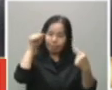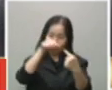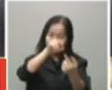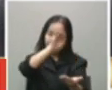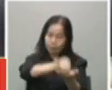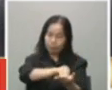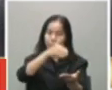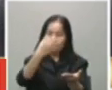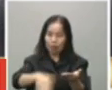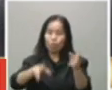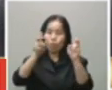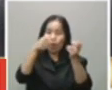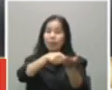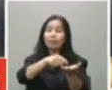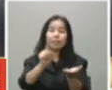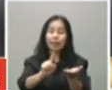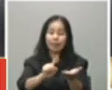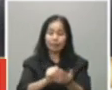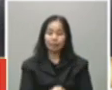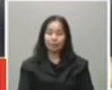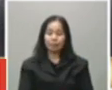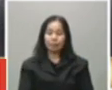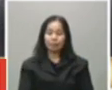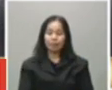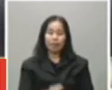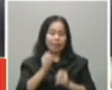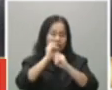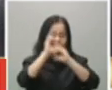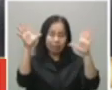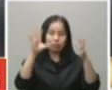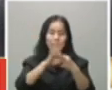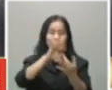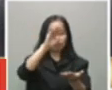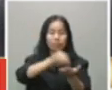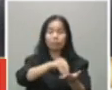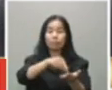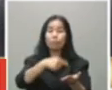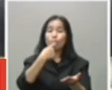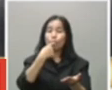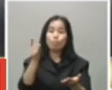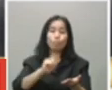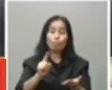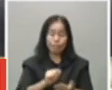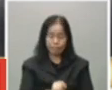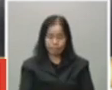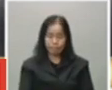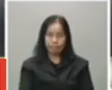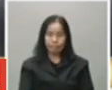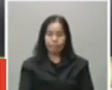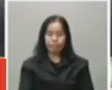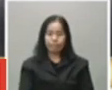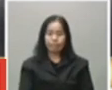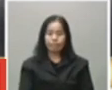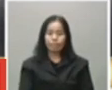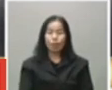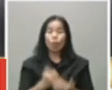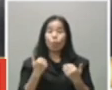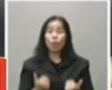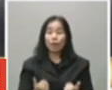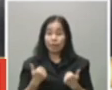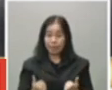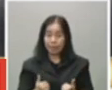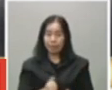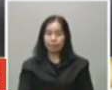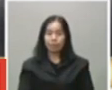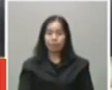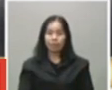อนครับเพราะระบุไว้ชัดเจนในยัตติของพวกเราครับเขียนไว้ชัดเจนว่าวันนี้ครับท่านพลเ